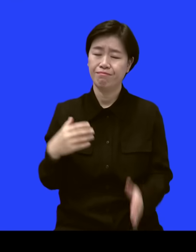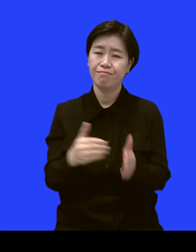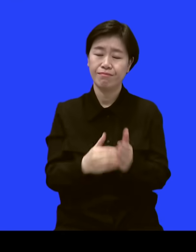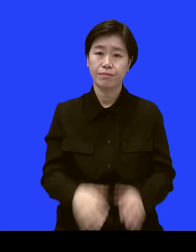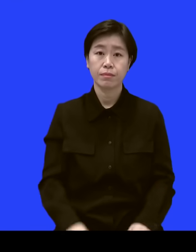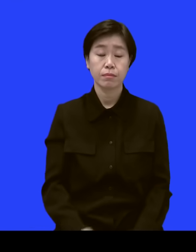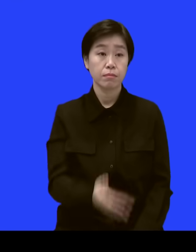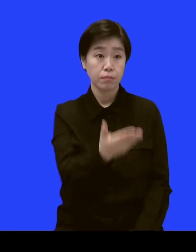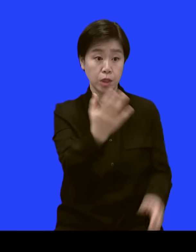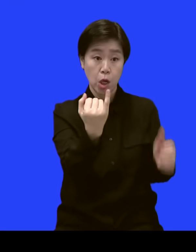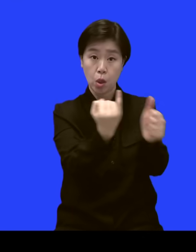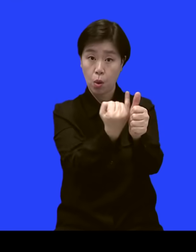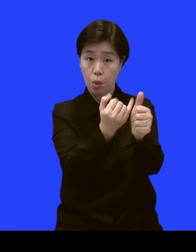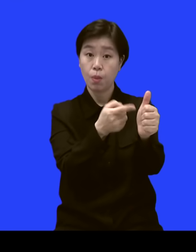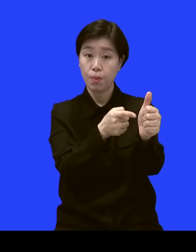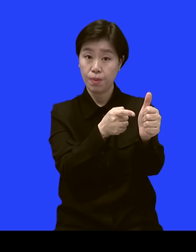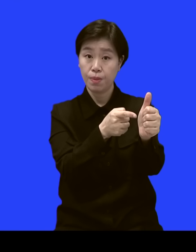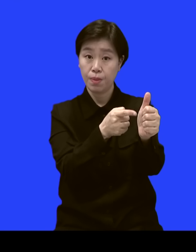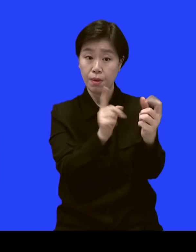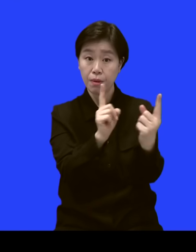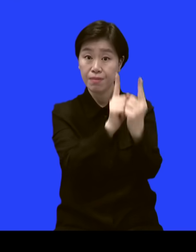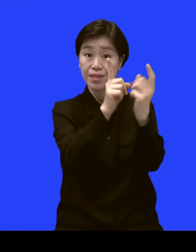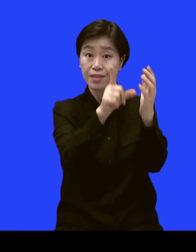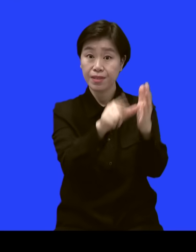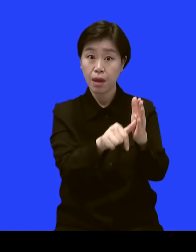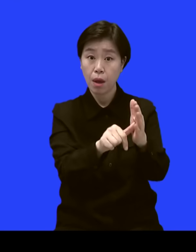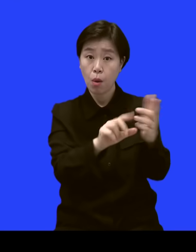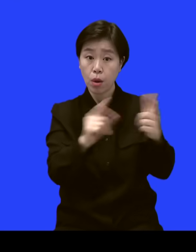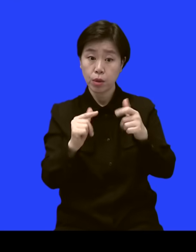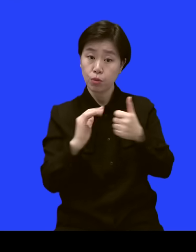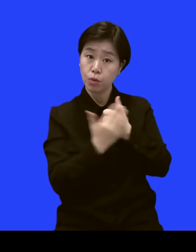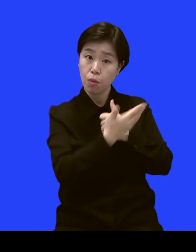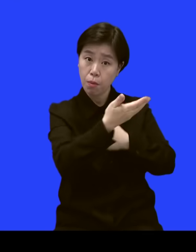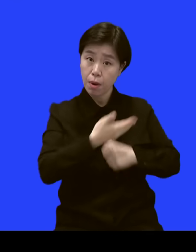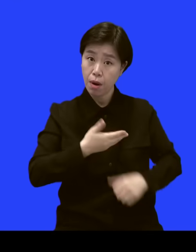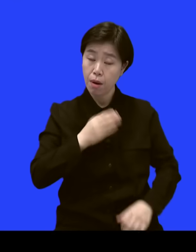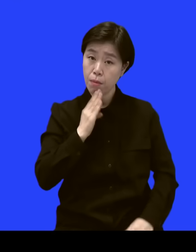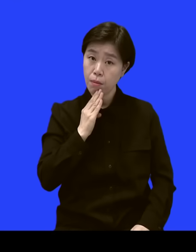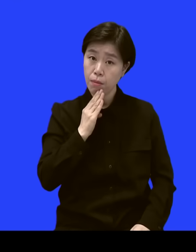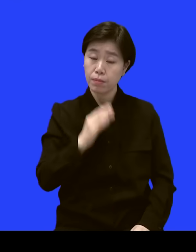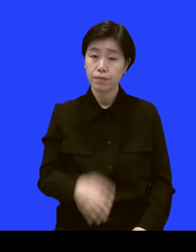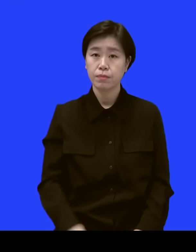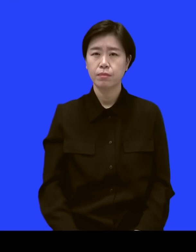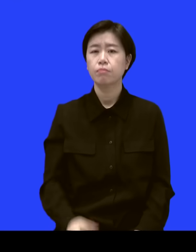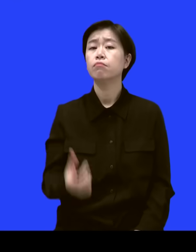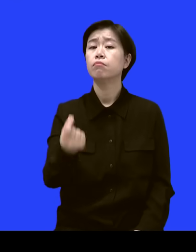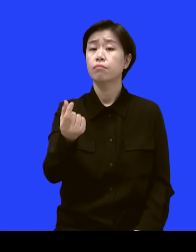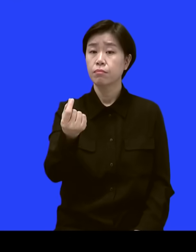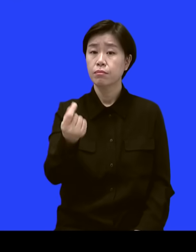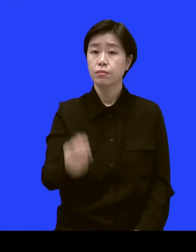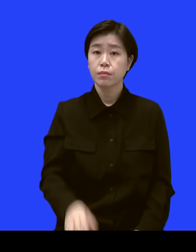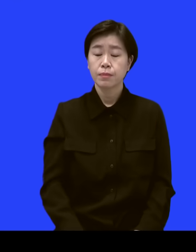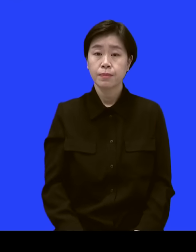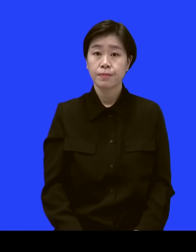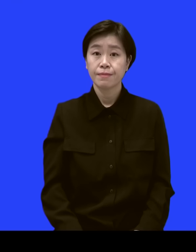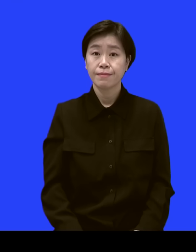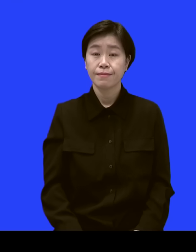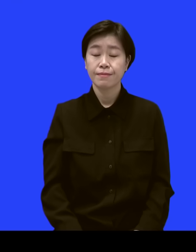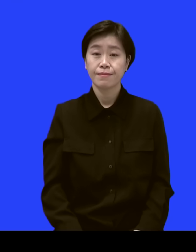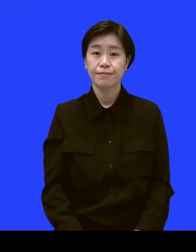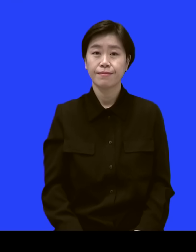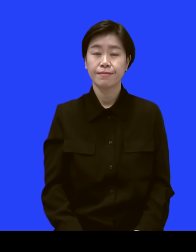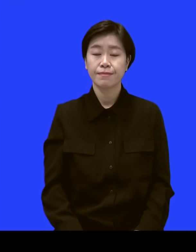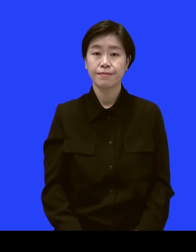때도 그랬어요. 보통 이렇게 사랑하는 사람을 만나면 좀 위로가 많이 되기도 하잖아요. 되죠. 되는데. 오늘 더 심해지나요? 혹시 배우자 때문에?